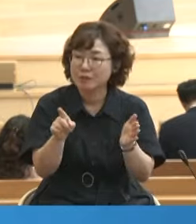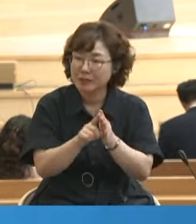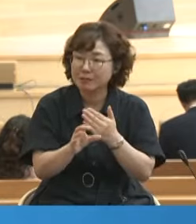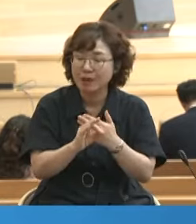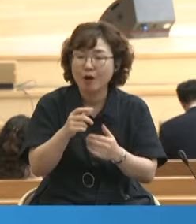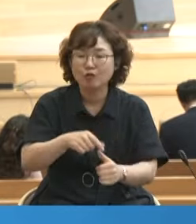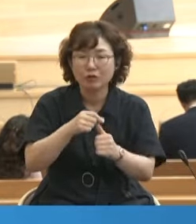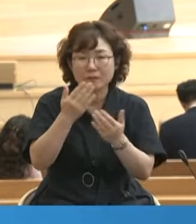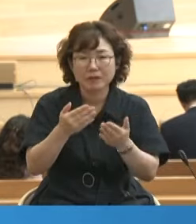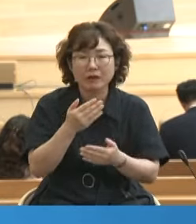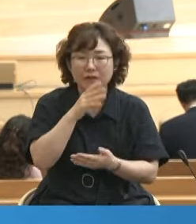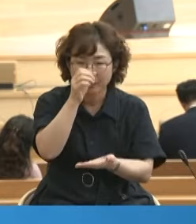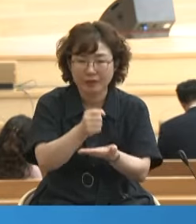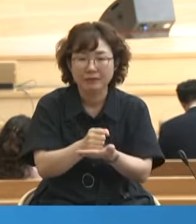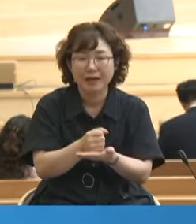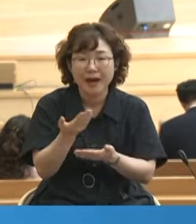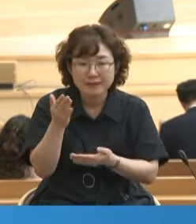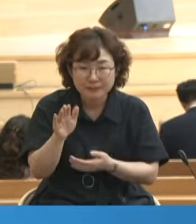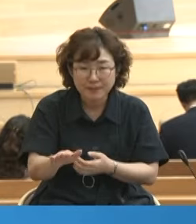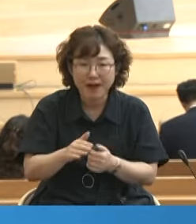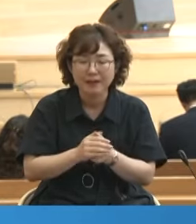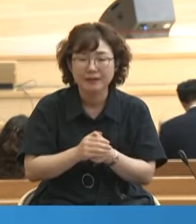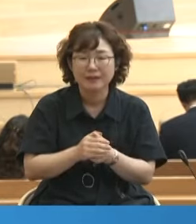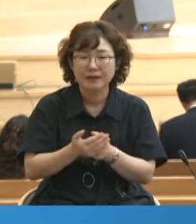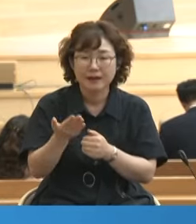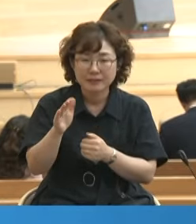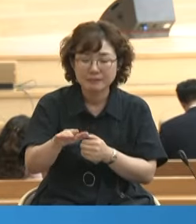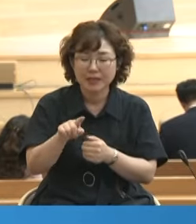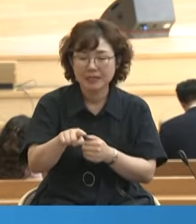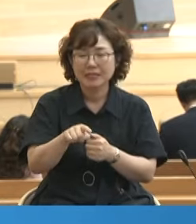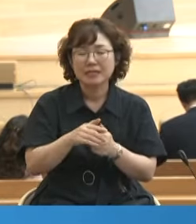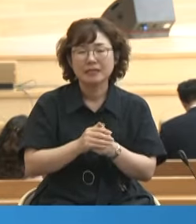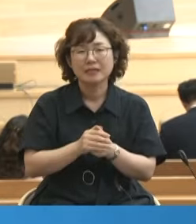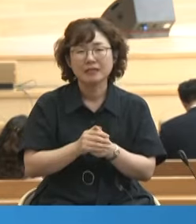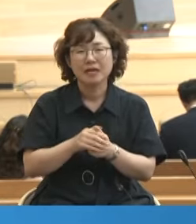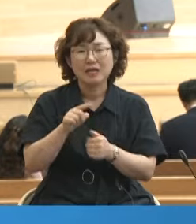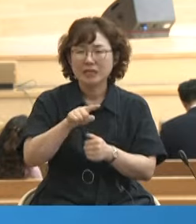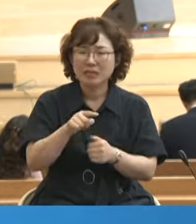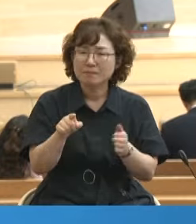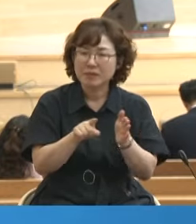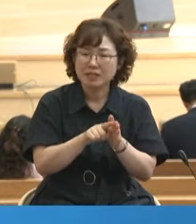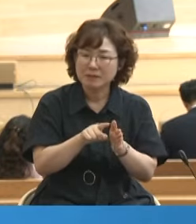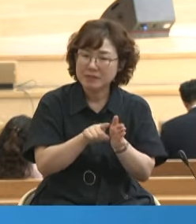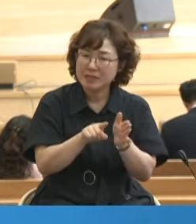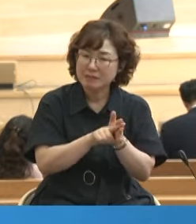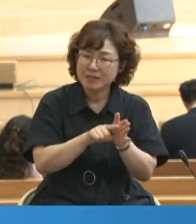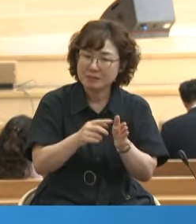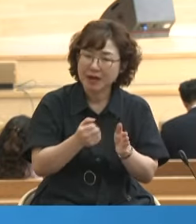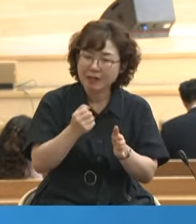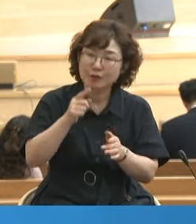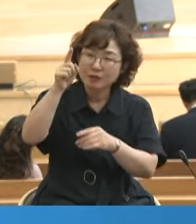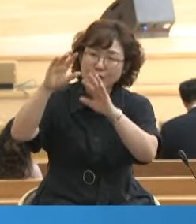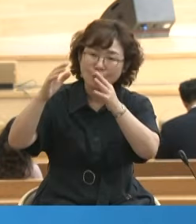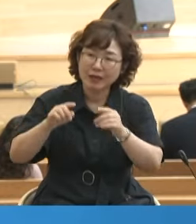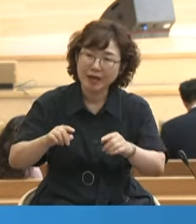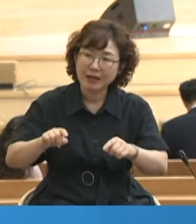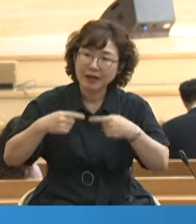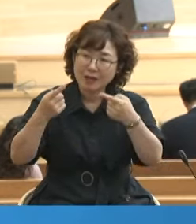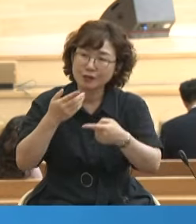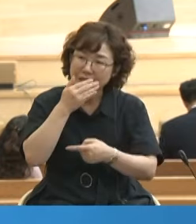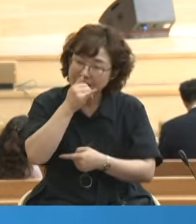그런데 그가 가진 믿음이 천국 가는 믿음인지를 어떻게 알 수